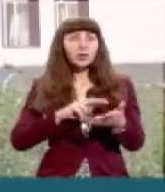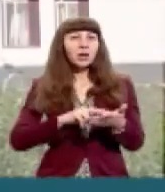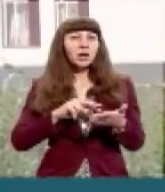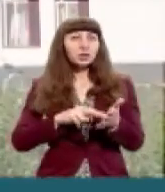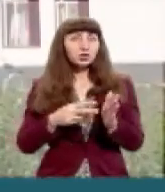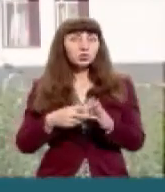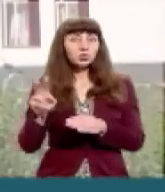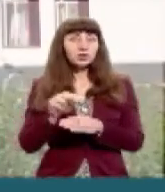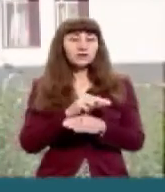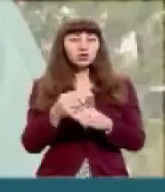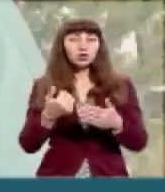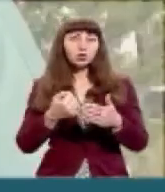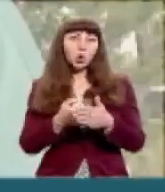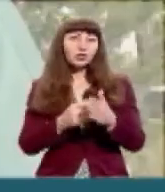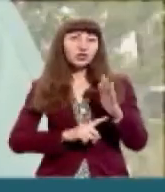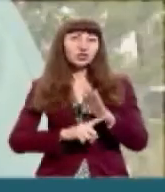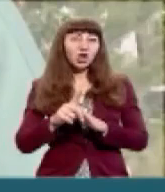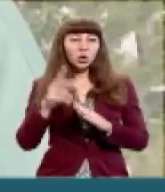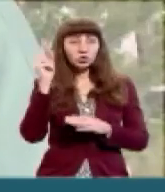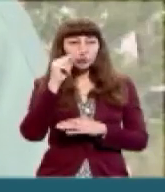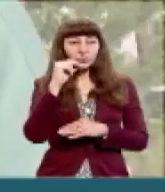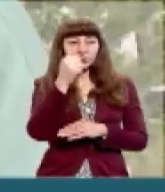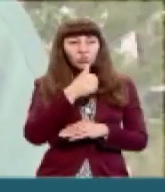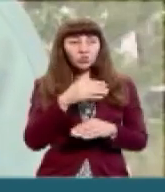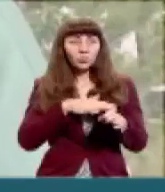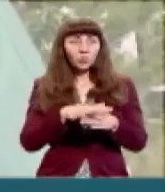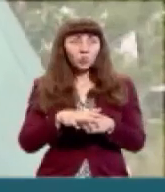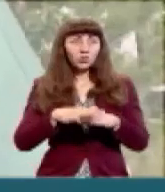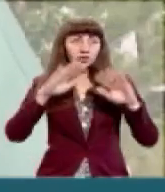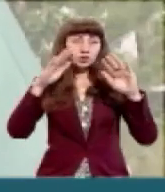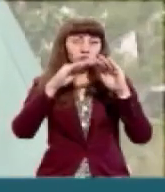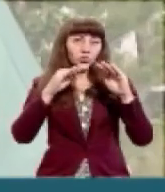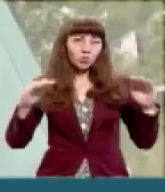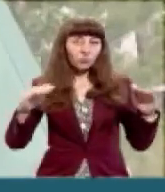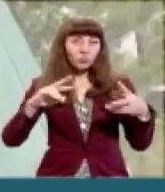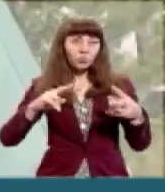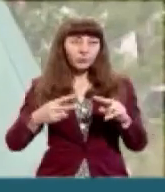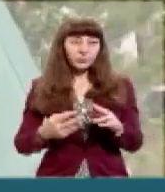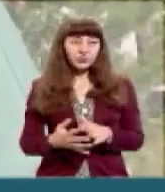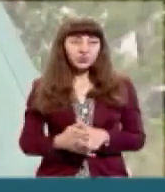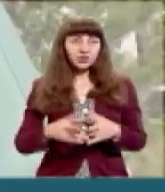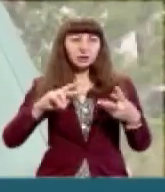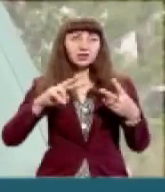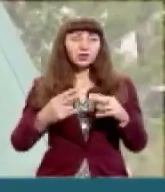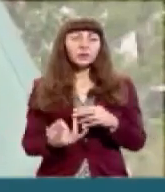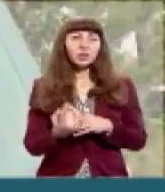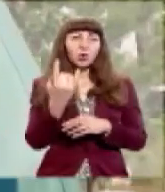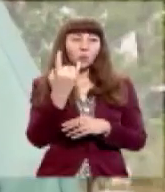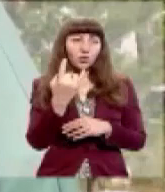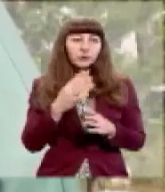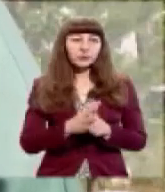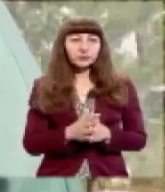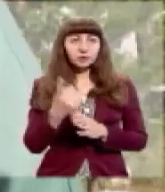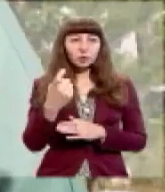планируют завершить до начала учебного года. На данный момент полностью, вот видите, завершена кровля, полностью заменены окна,